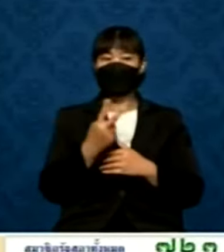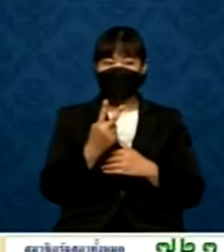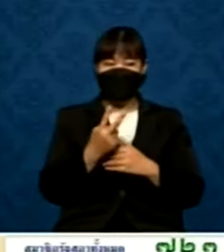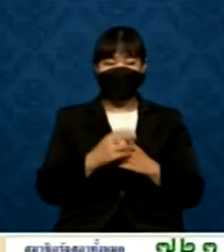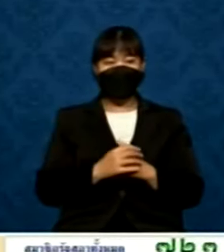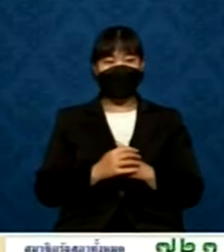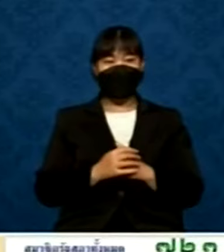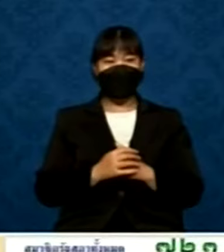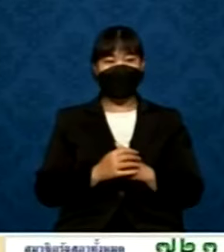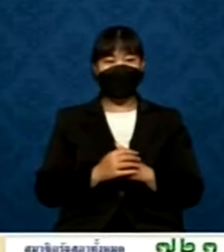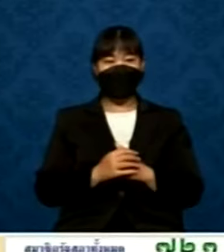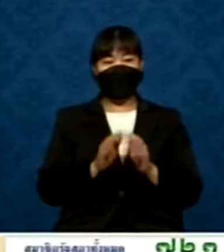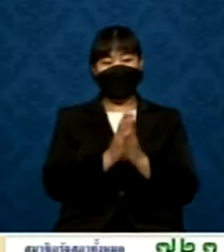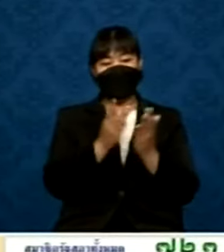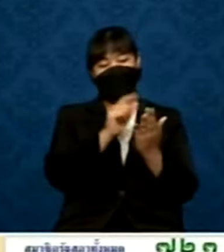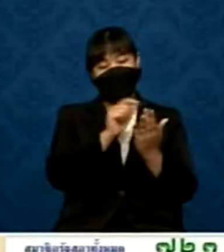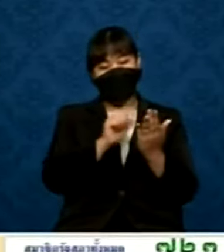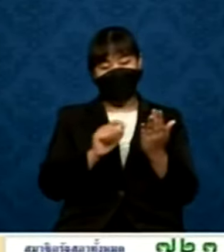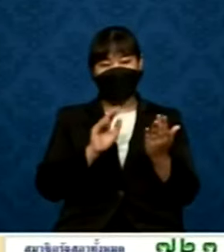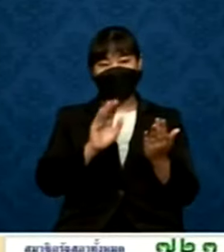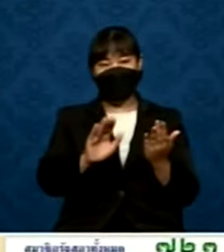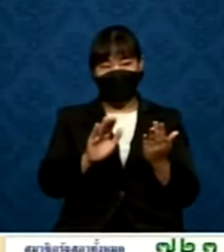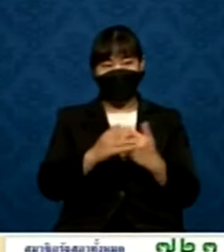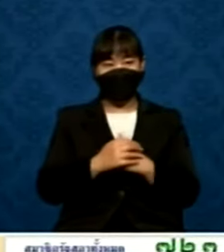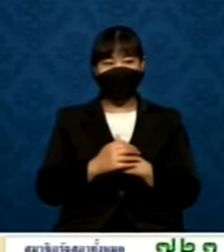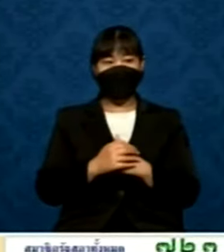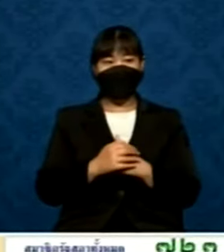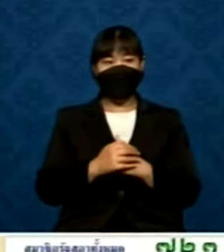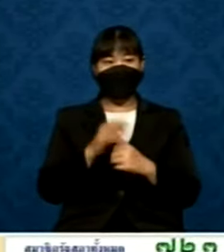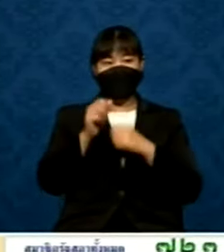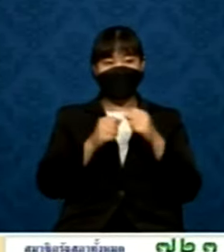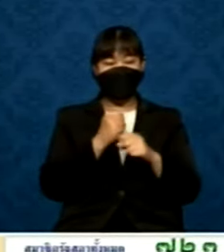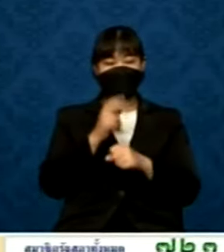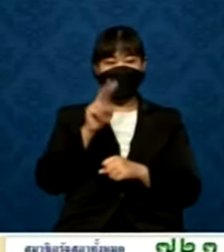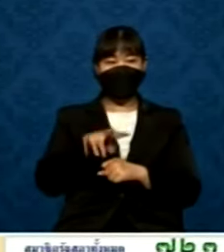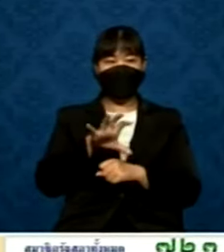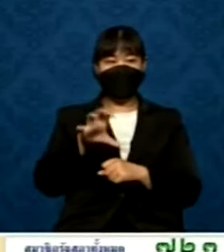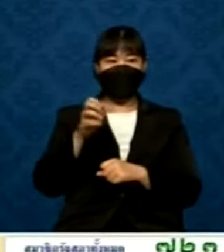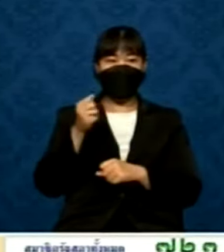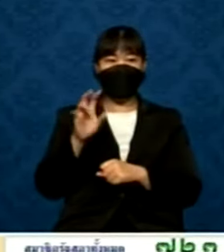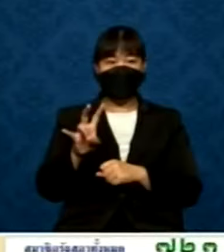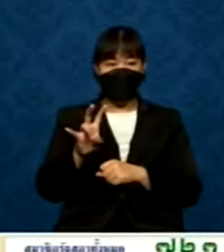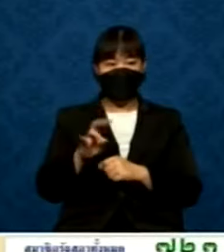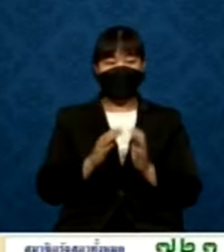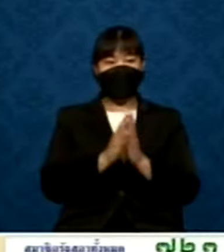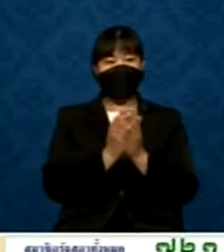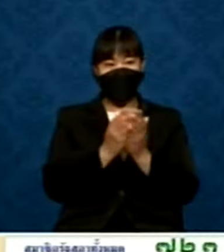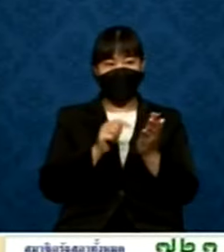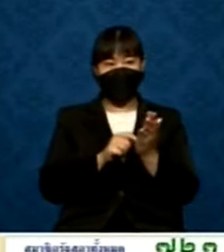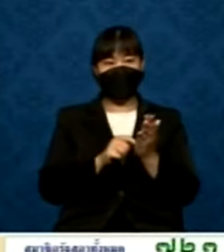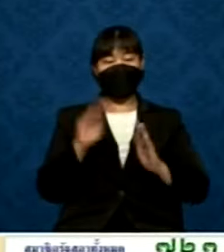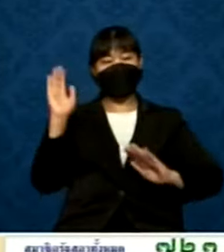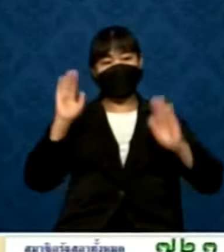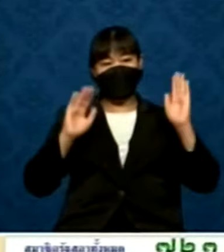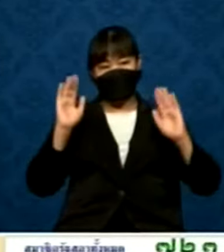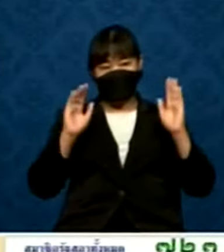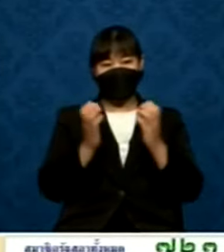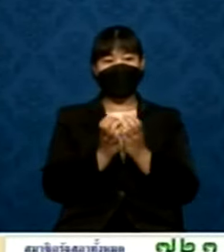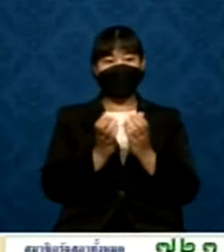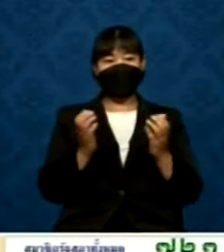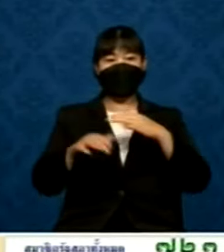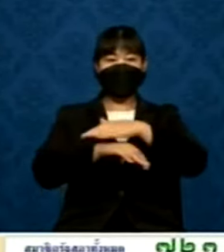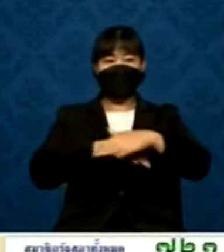ของท่านปรีดีพนมยงค์ในปี2517ขออนุญาตโควตนะครับเปรียบเพื่อนสมาชิกไปหาอ่านหนังสือชื่อประชาธิปไตยและรัฐธรรมนูญเบื้องต้นกับ